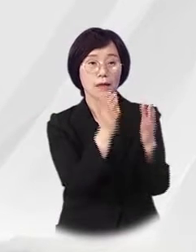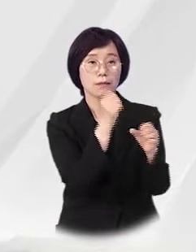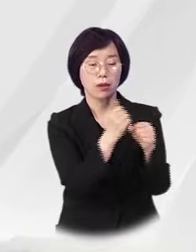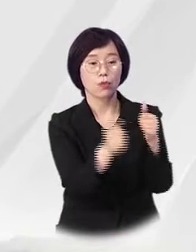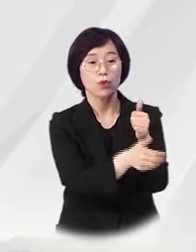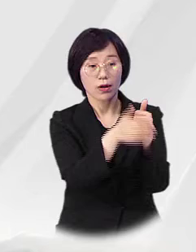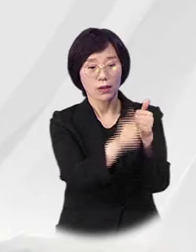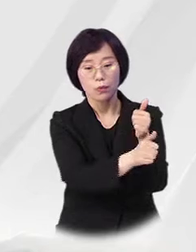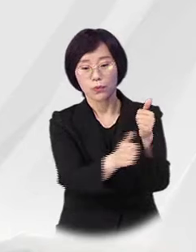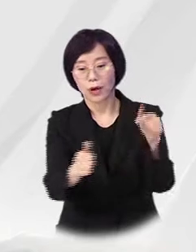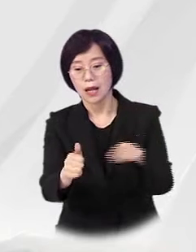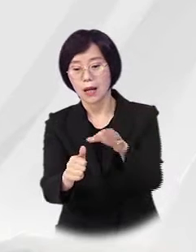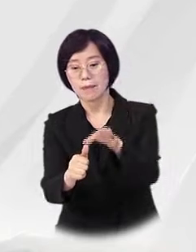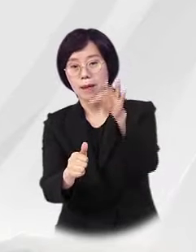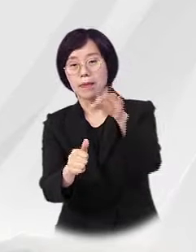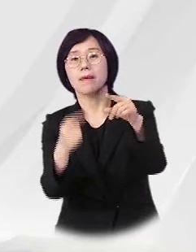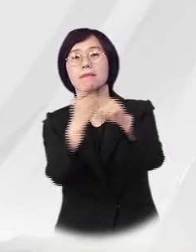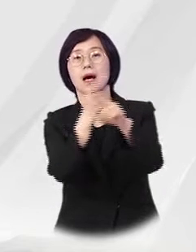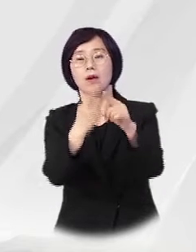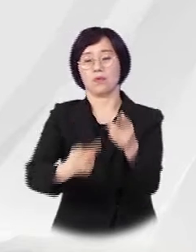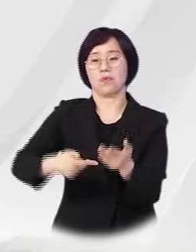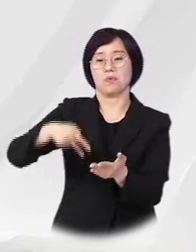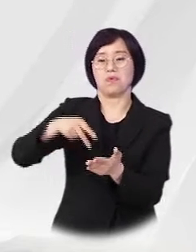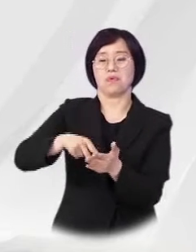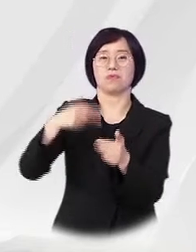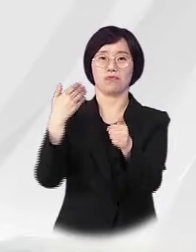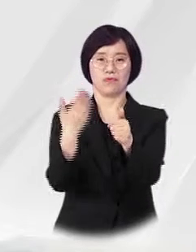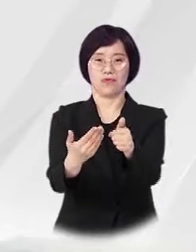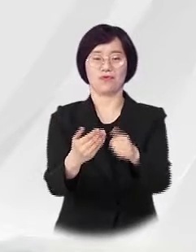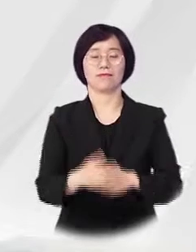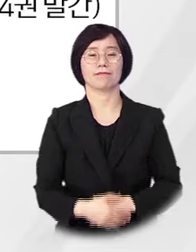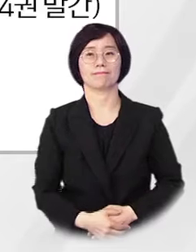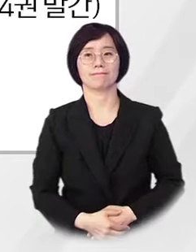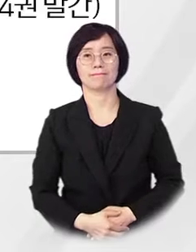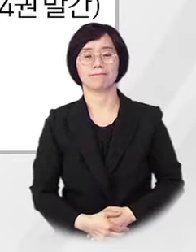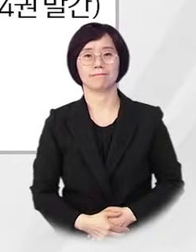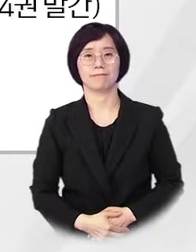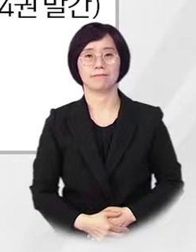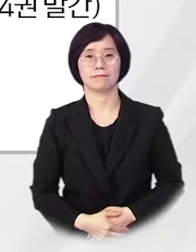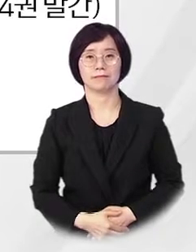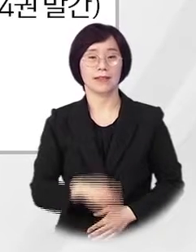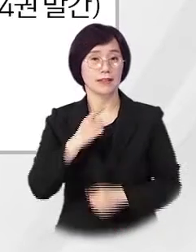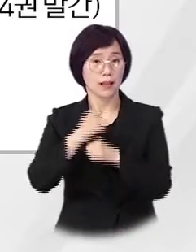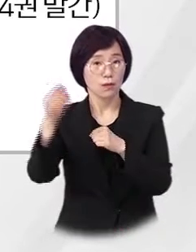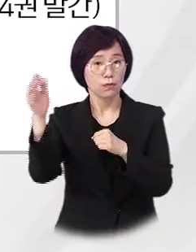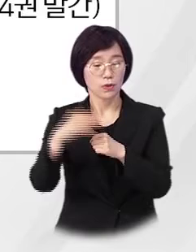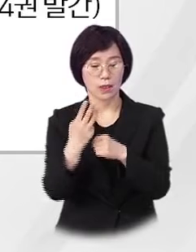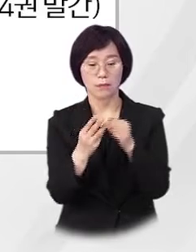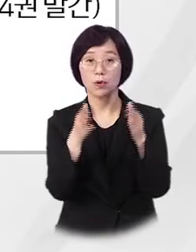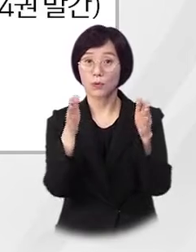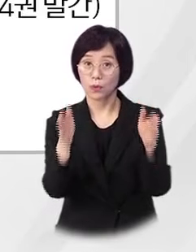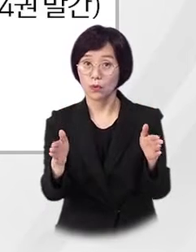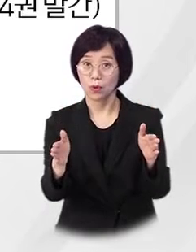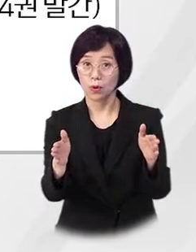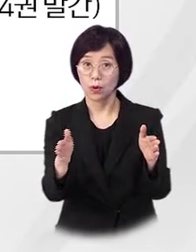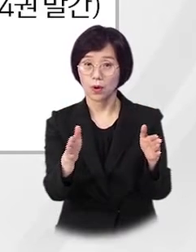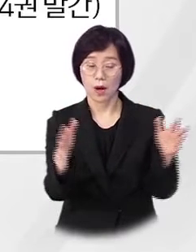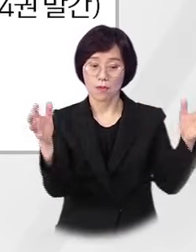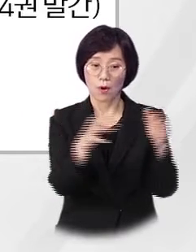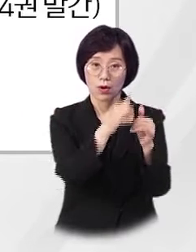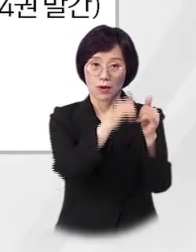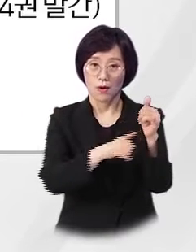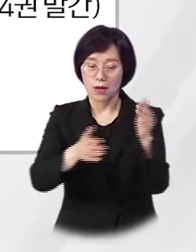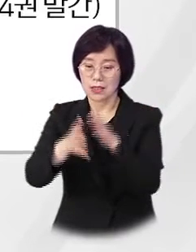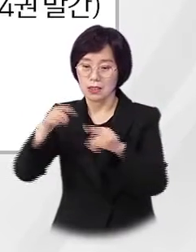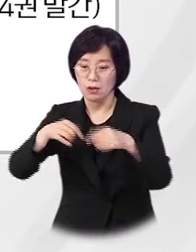위원 가운데 호 손으로 변경의 독립성을 부여하기로 했습니다 당장 내년부터 3년 동안 통사 와 시 정사를